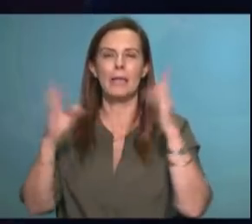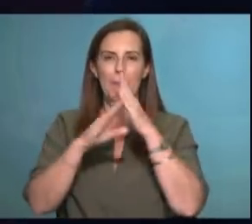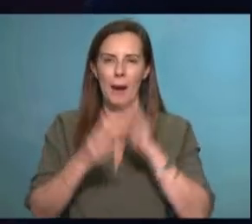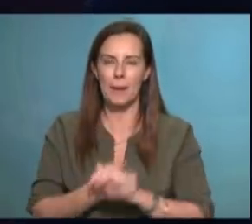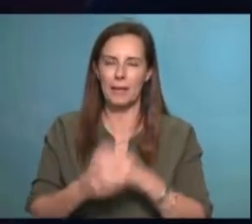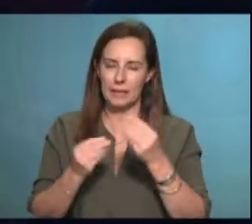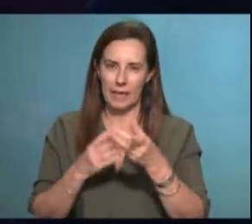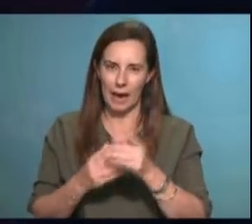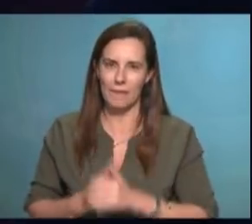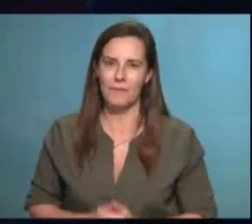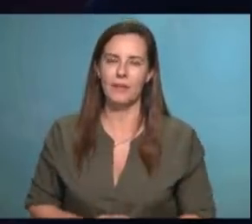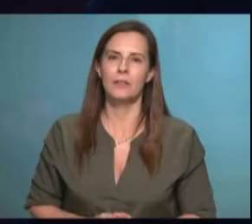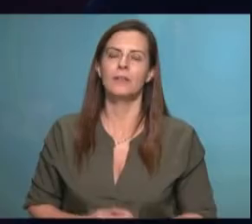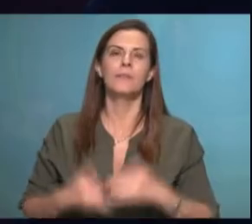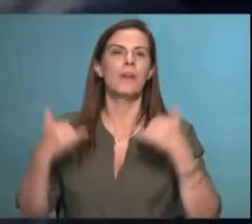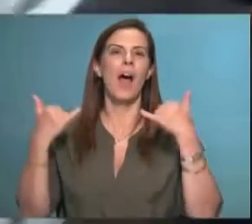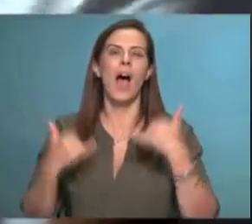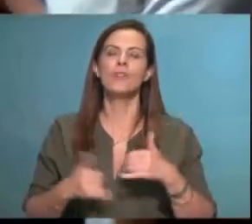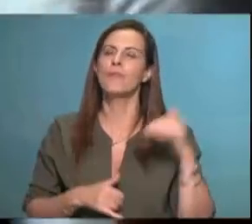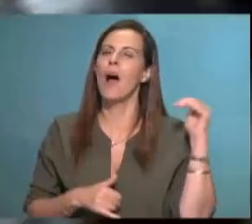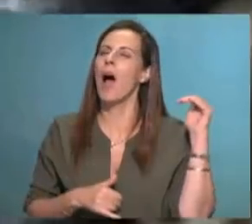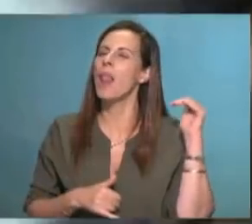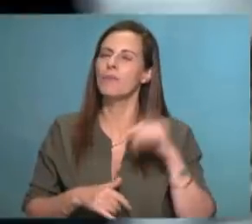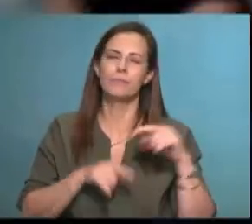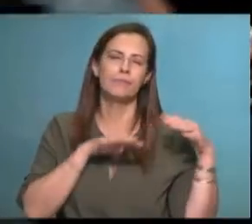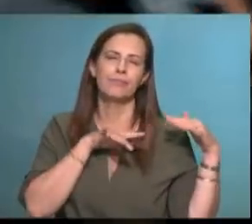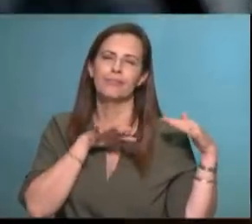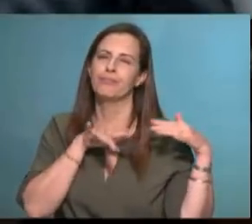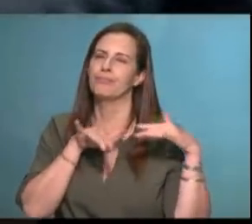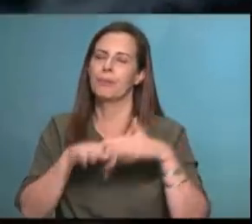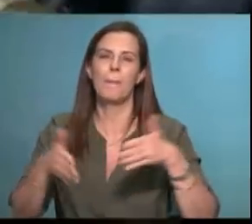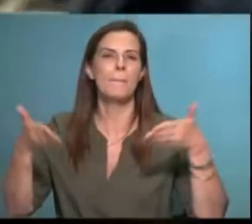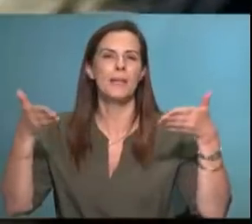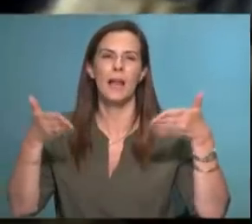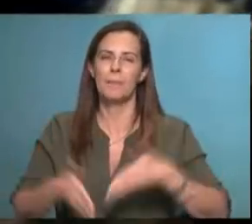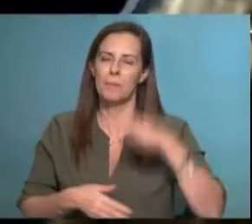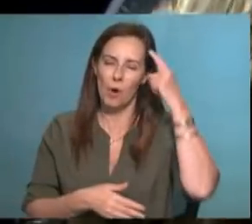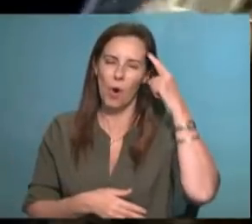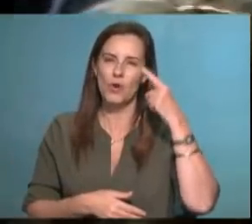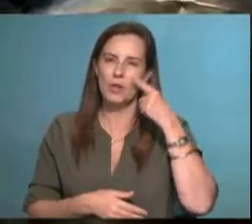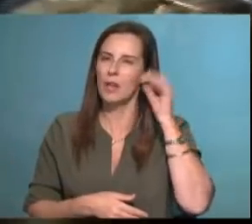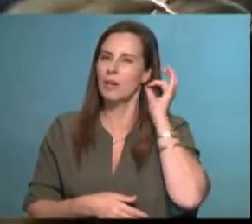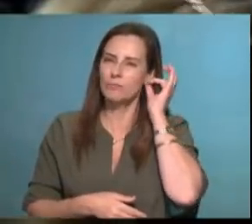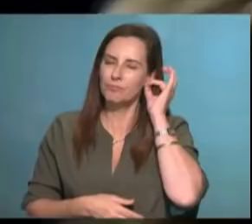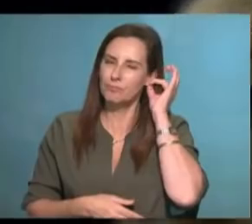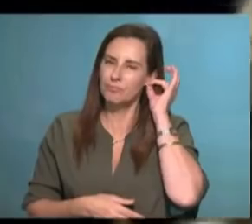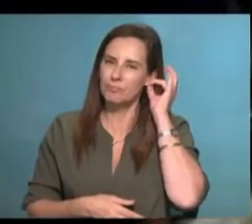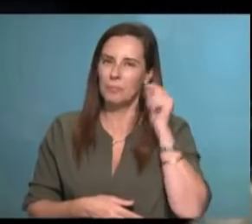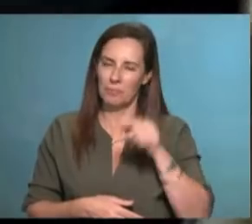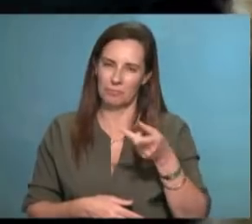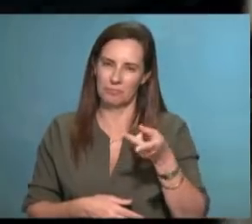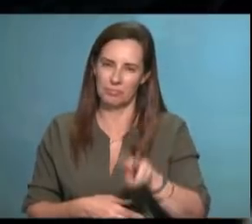איתך. ובשעה זו אלפים מלווים למנוחות בבית העלמין בראש העין את קים לבן גרונטי חזקל. היא